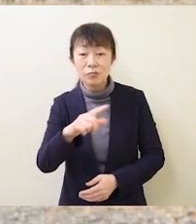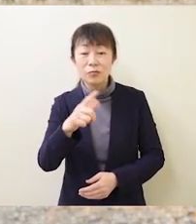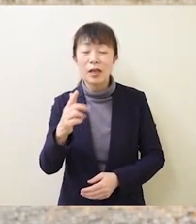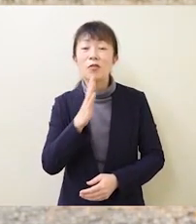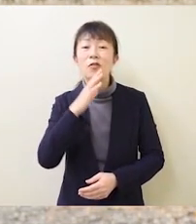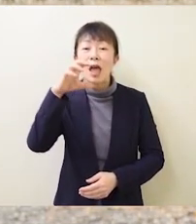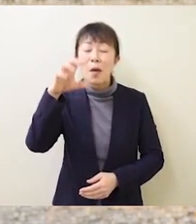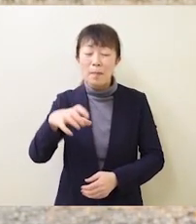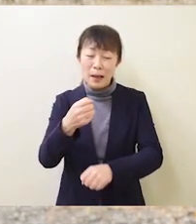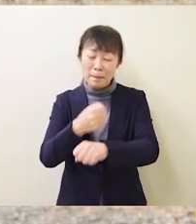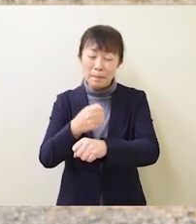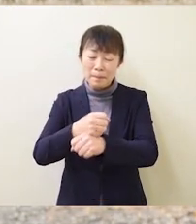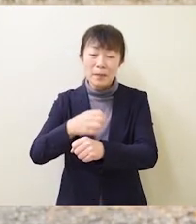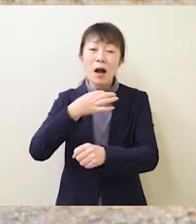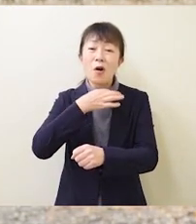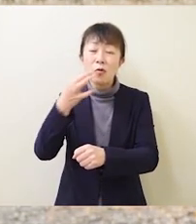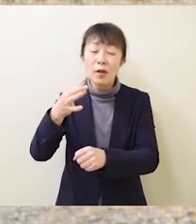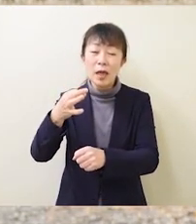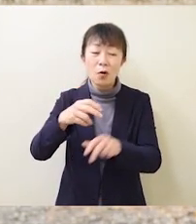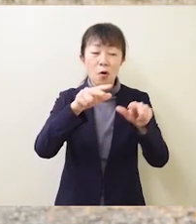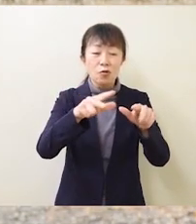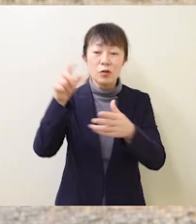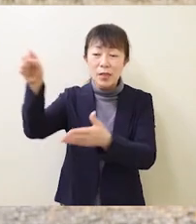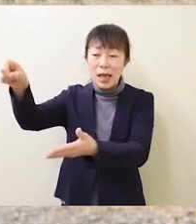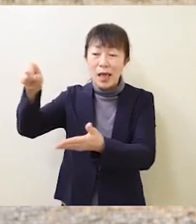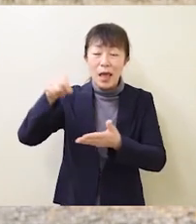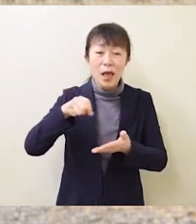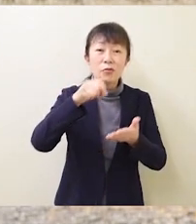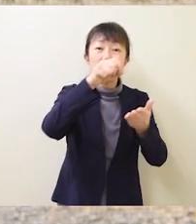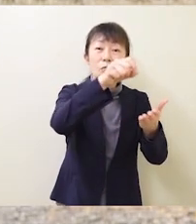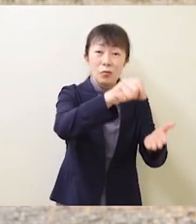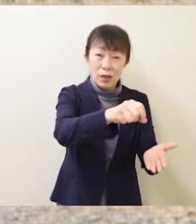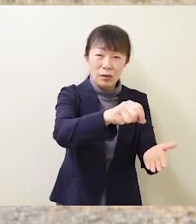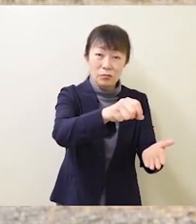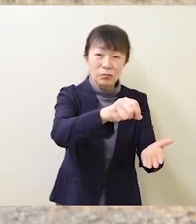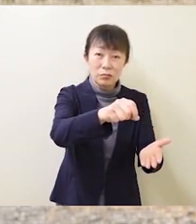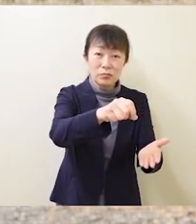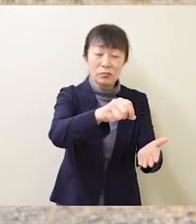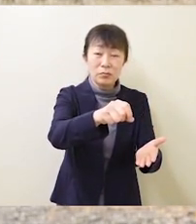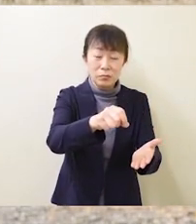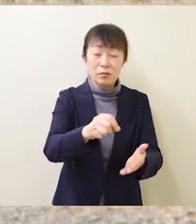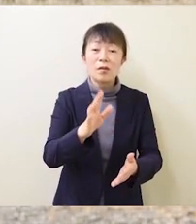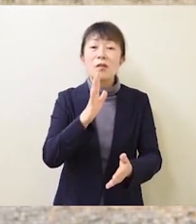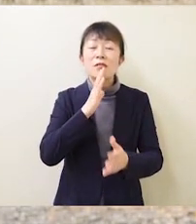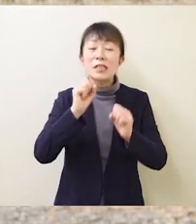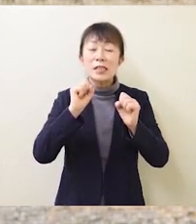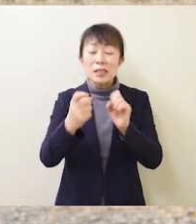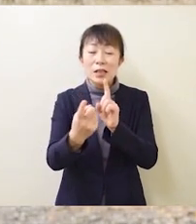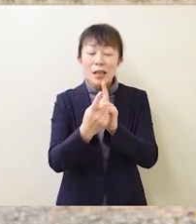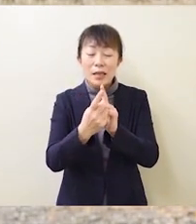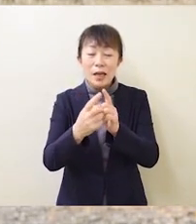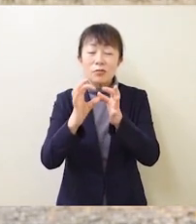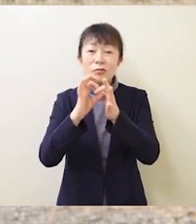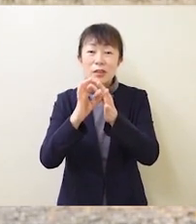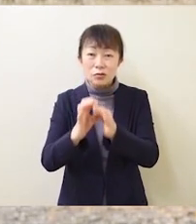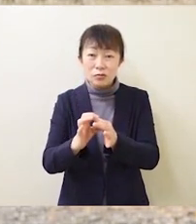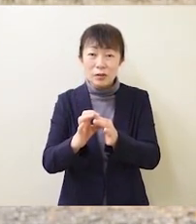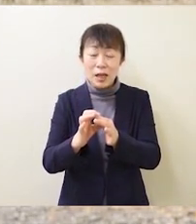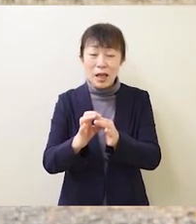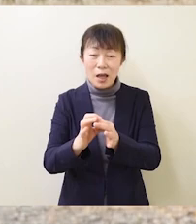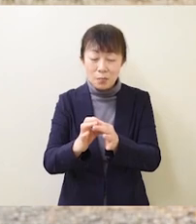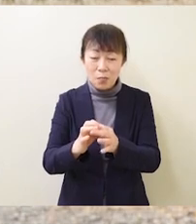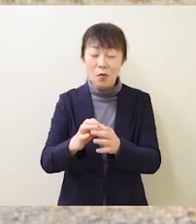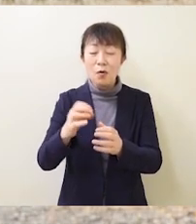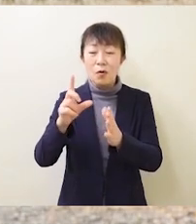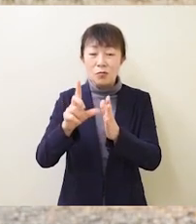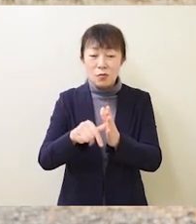場の切実な声を行政へお届けするとともに、これまで実施した対策についてもその都度効果